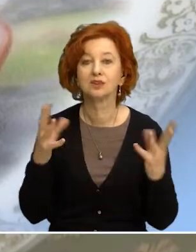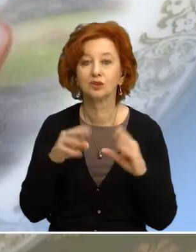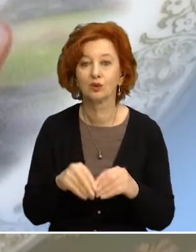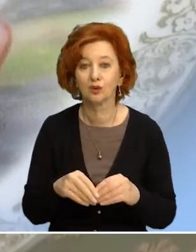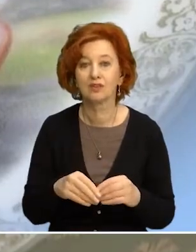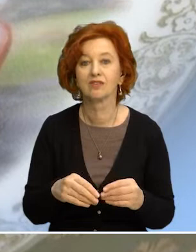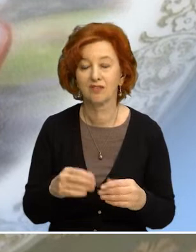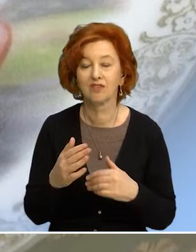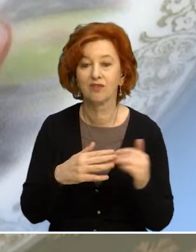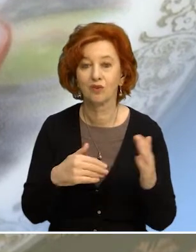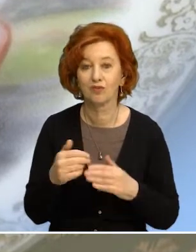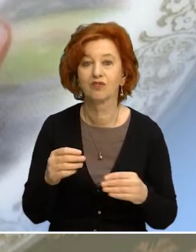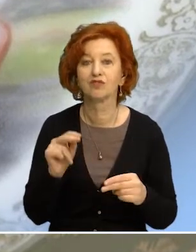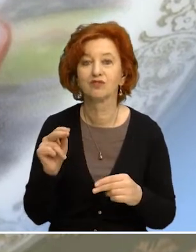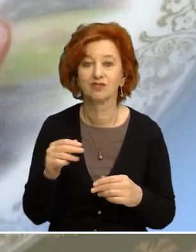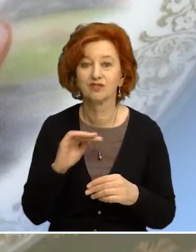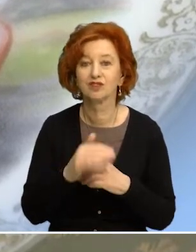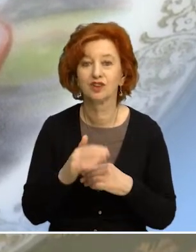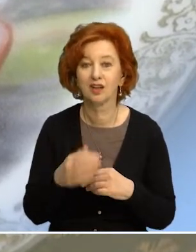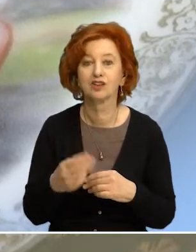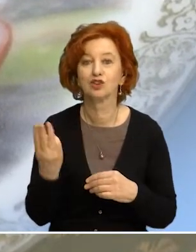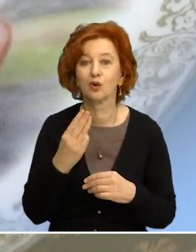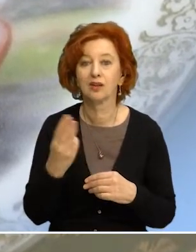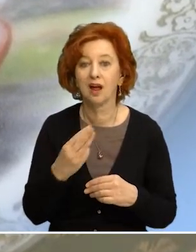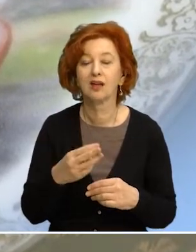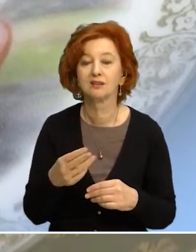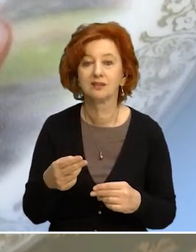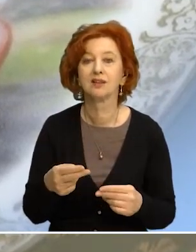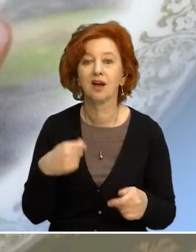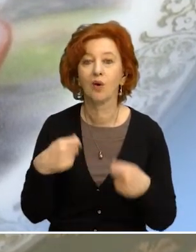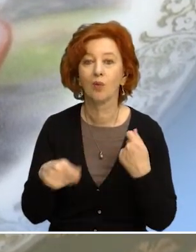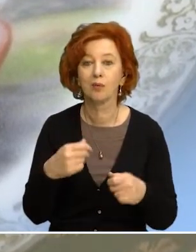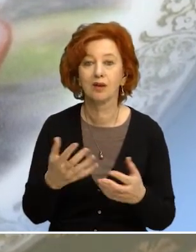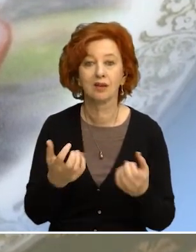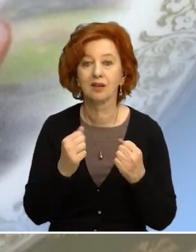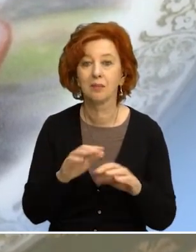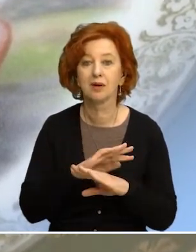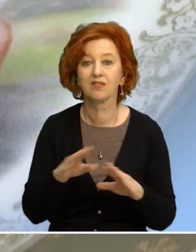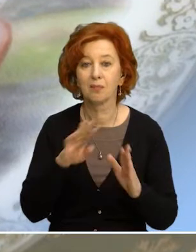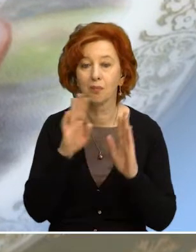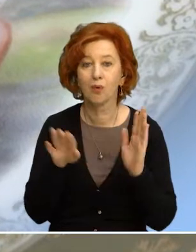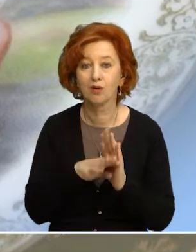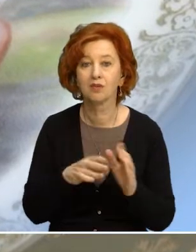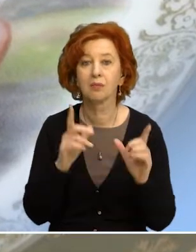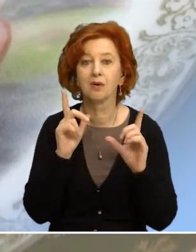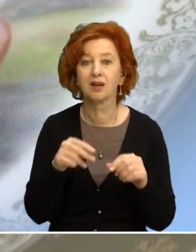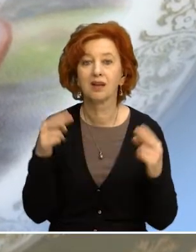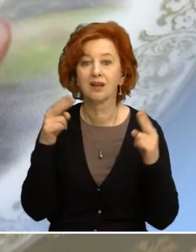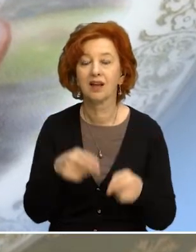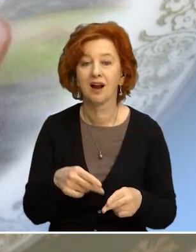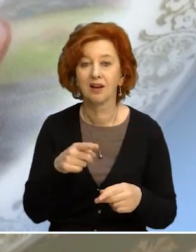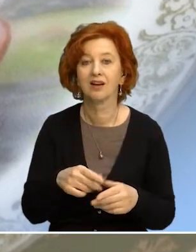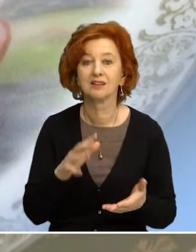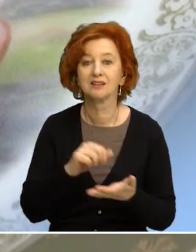в частных руках. Шотландский купец, который до последнего не принимал российского подданства, приехавший в